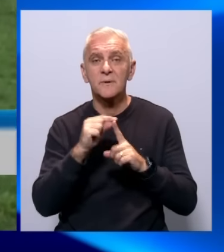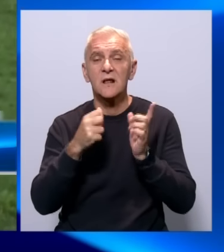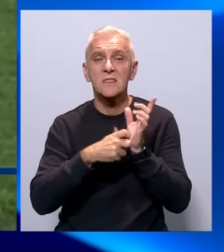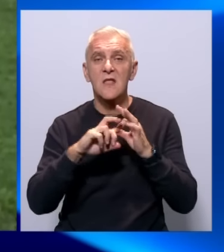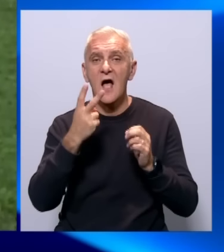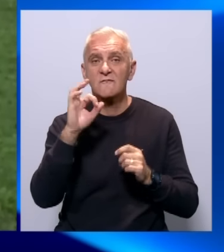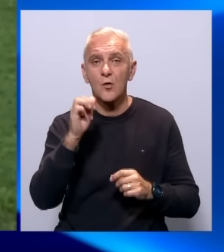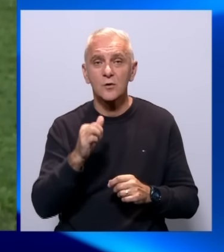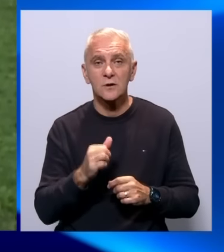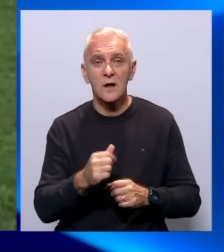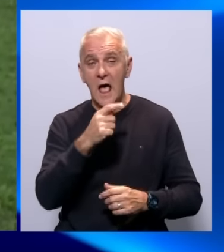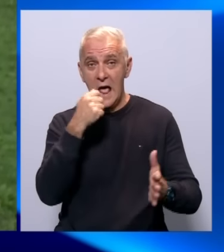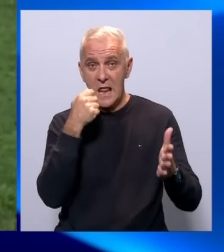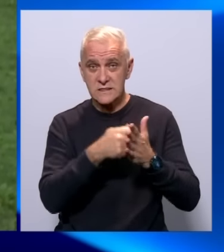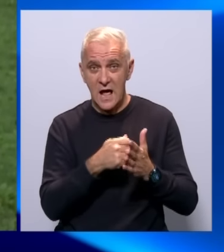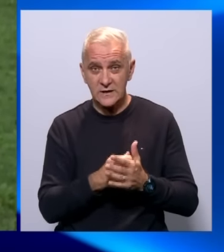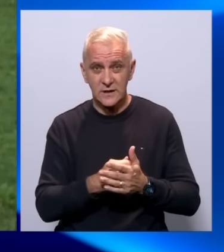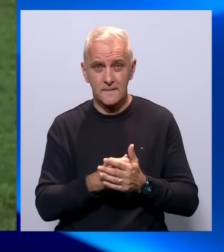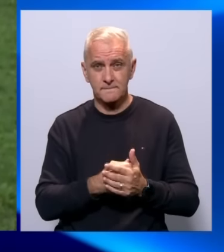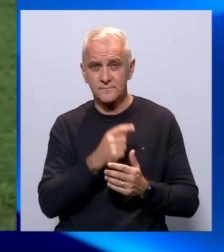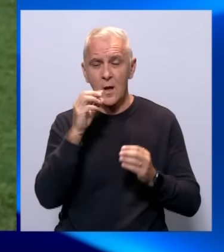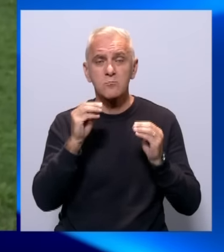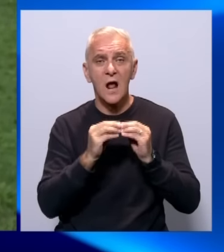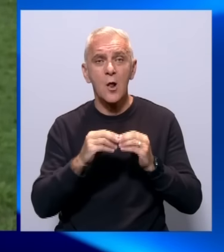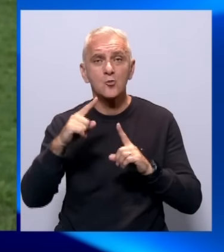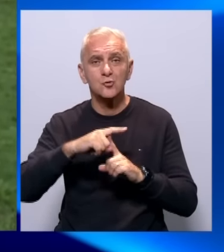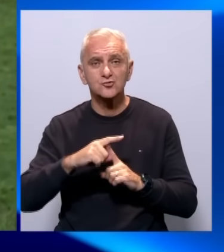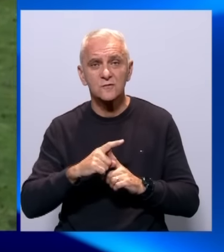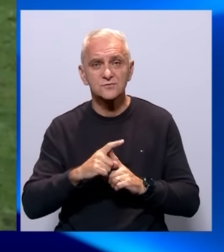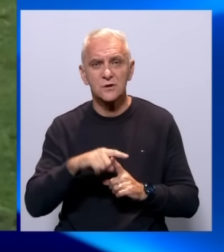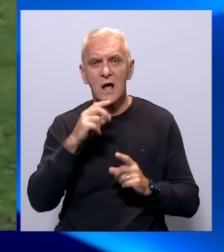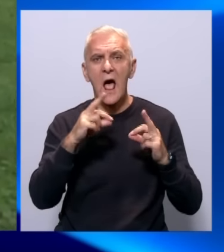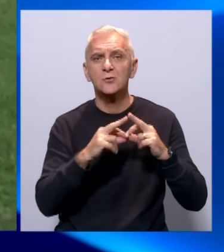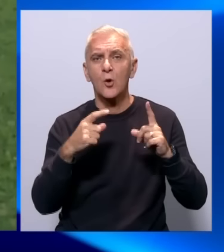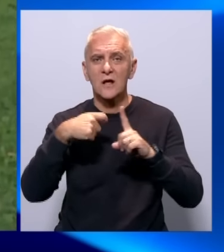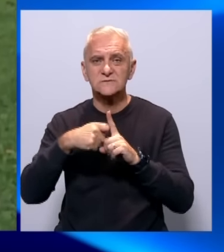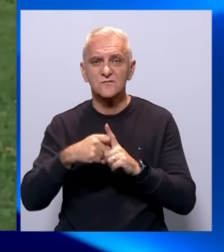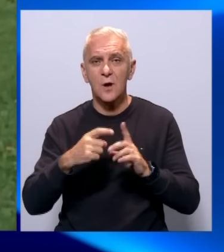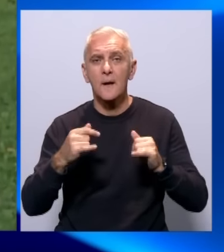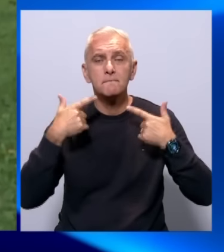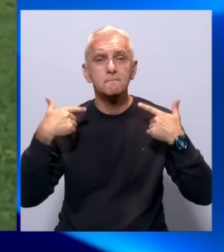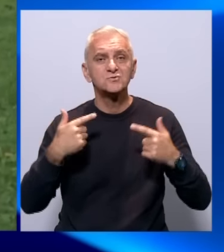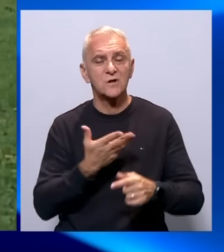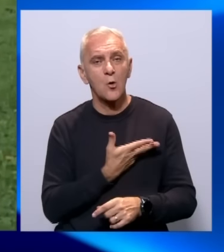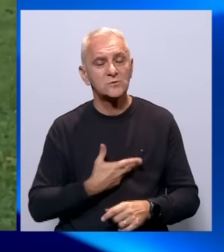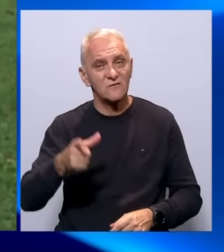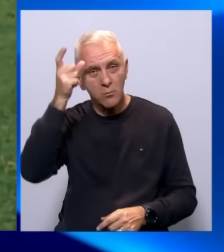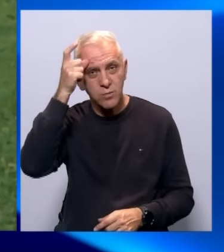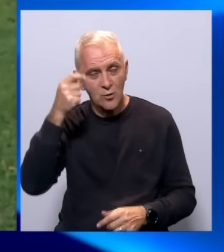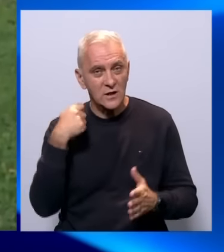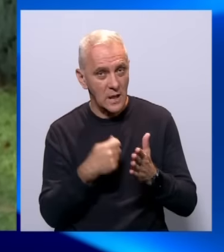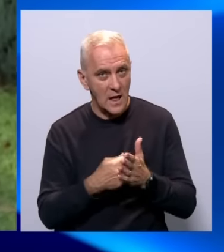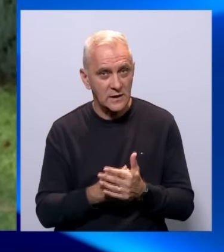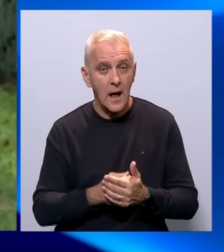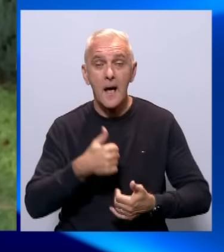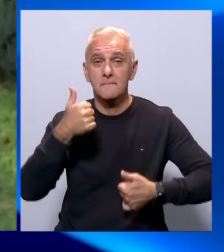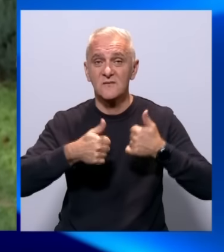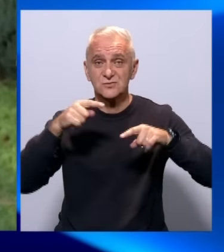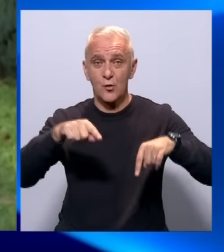a nagrada Blagodar je profesoru Branku Tošoviću, senatoru Antonu Kasipoviću i Muzeju Jugoslavije u Beogradu.